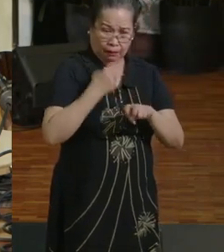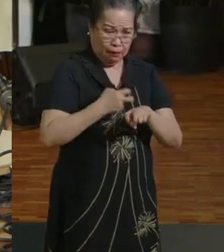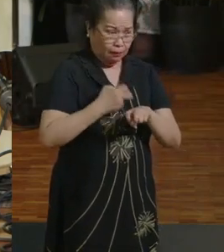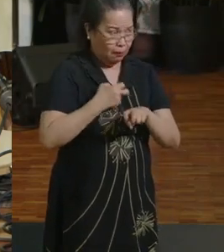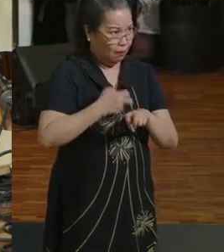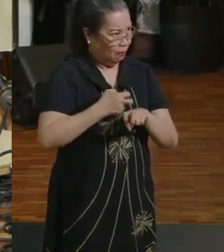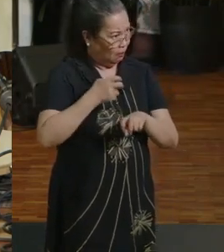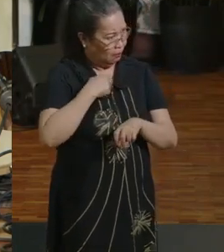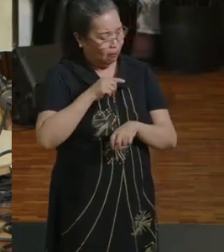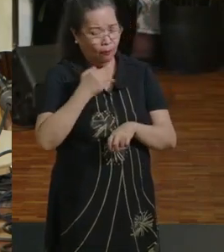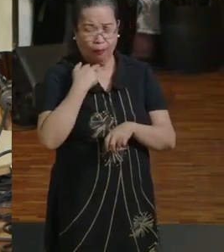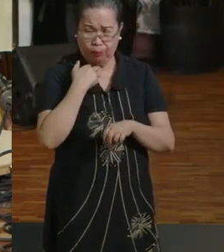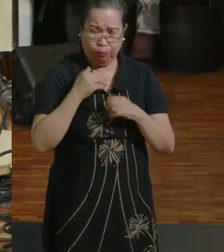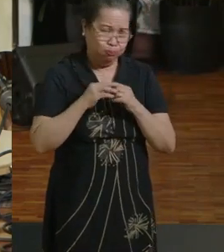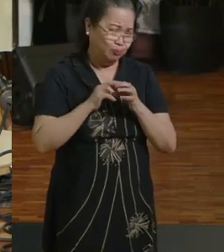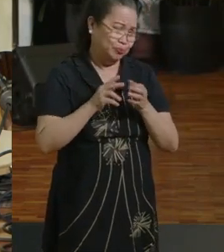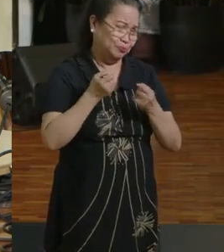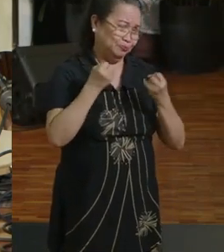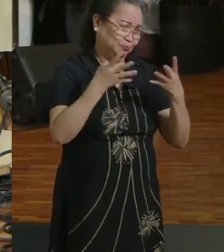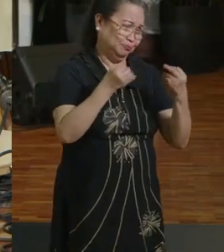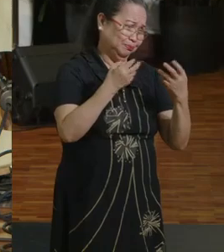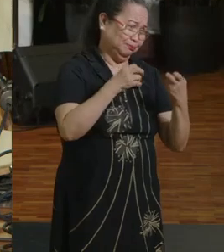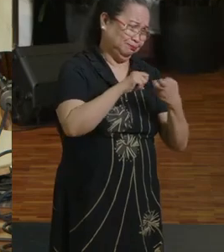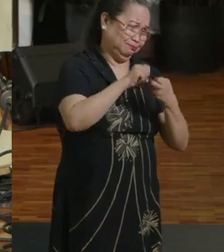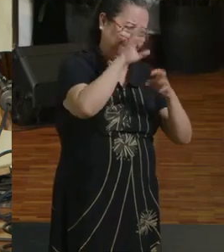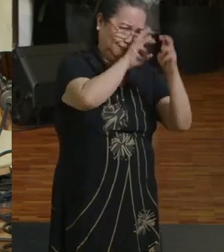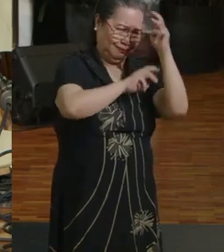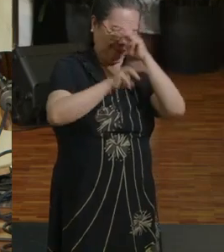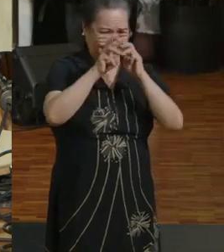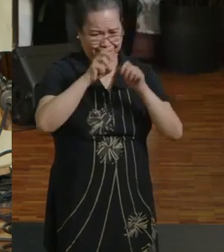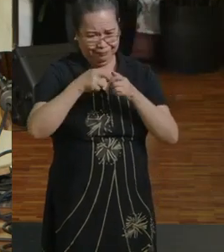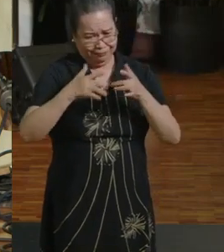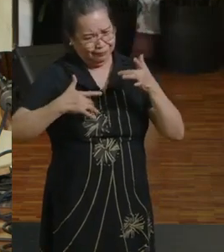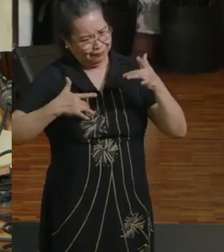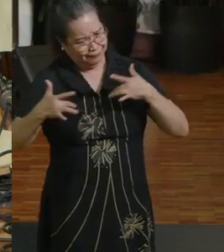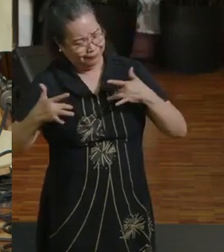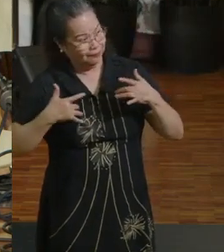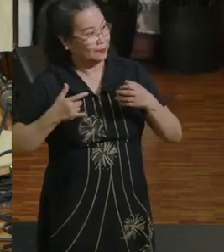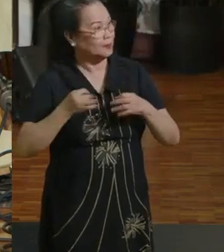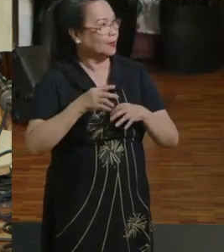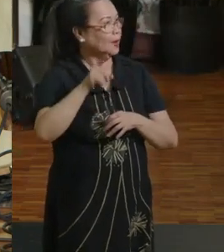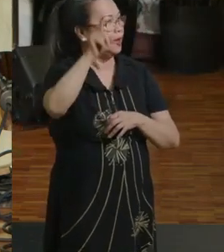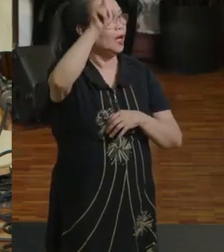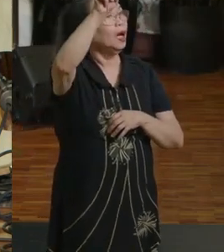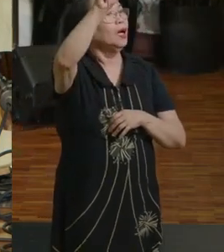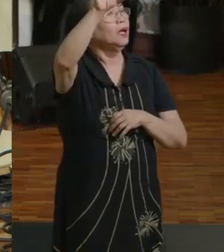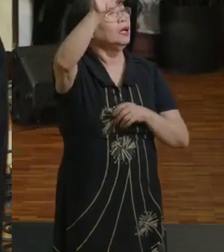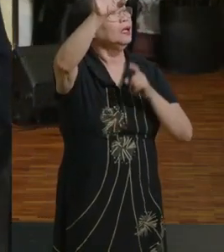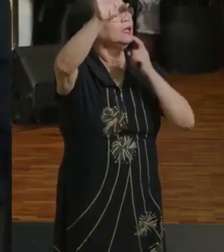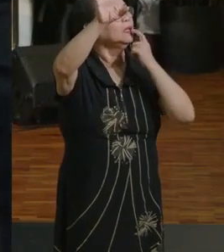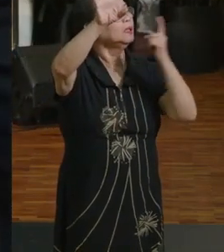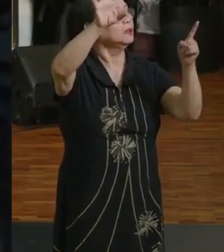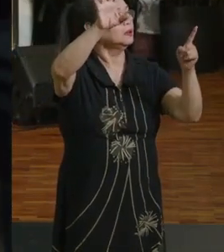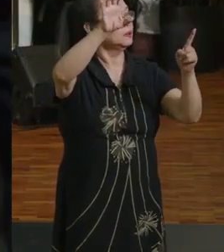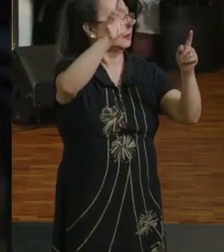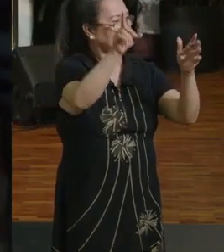nung araw. At marami silang mga pag-worry. Sabi ng Panginoon, seek first the